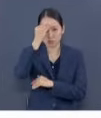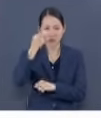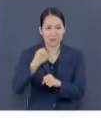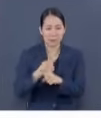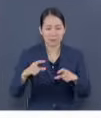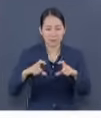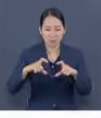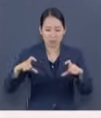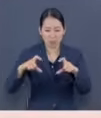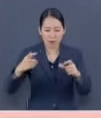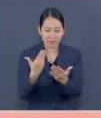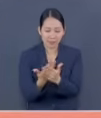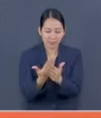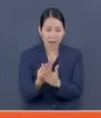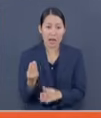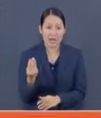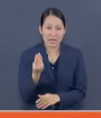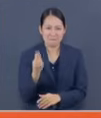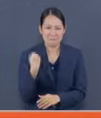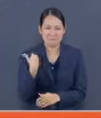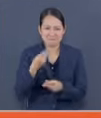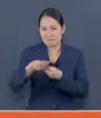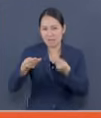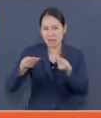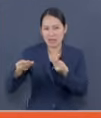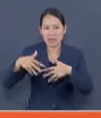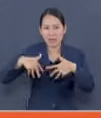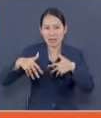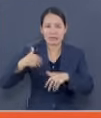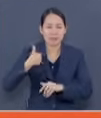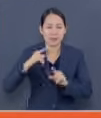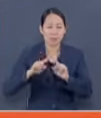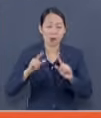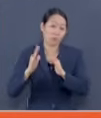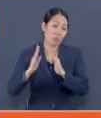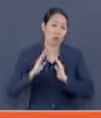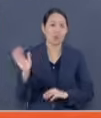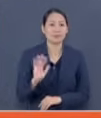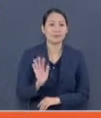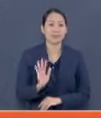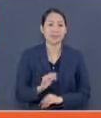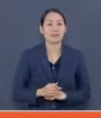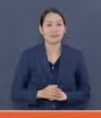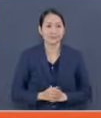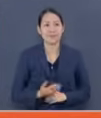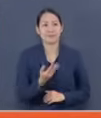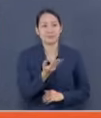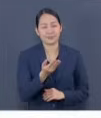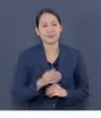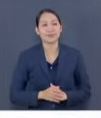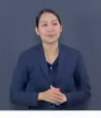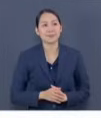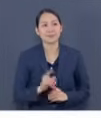ไกลแล้วมาศึกษาเปรียบเทียบข้อดีข้อเสียแล้วขณะเดียวกันคุณหมายศรีกัญญาตันสกุลเธอก็โพสต์ฮะบอกว่าตอนนี้ดิจิตอล